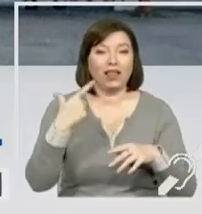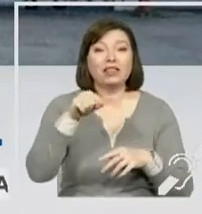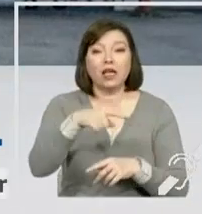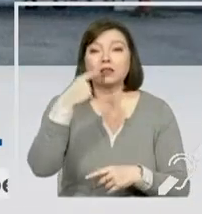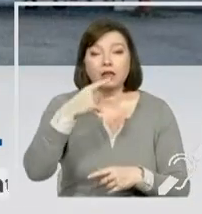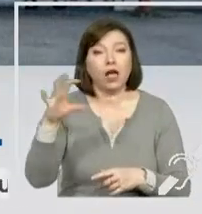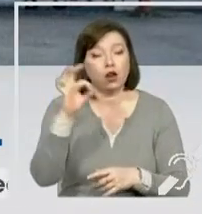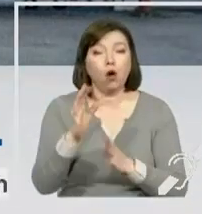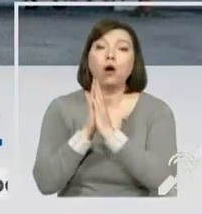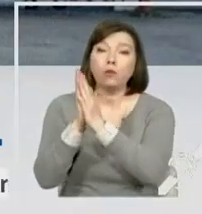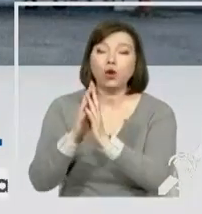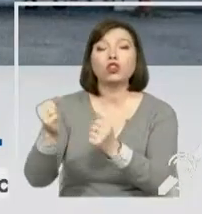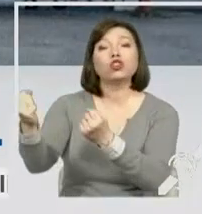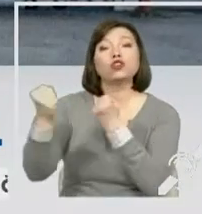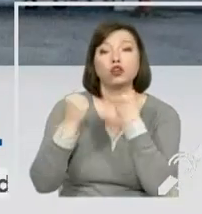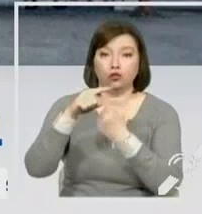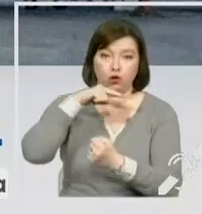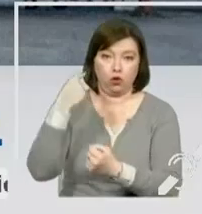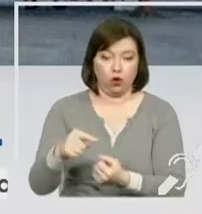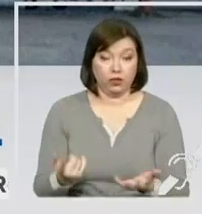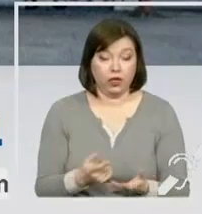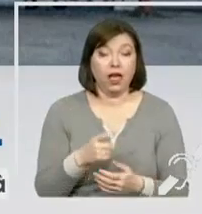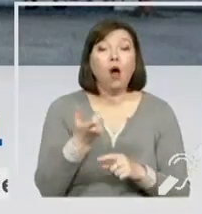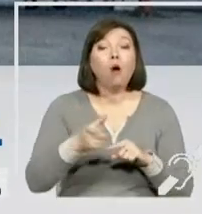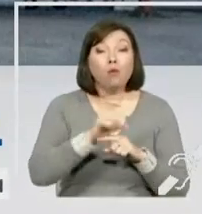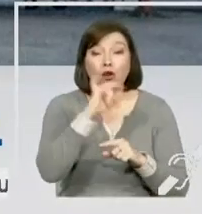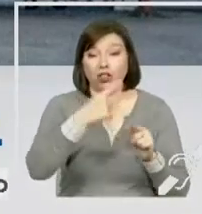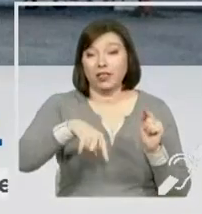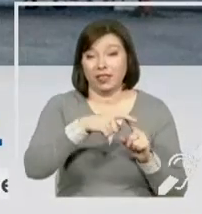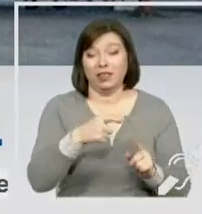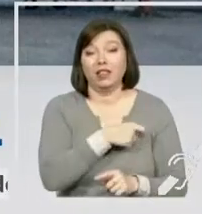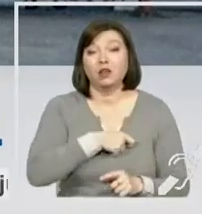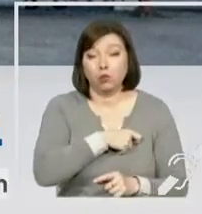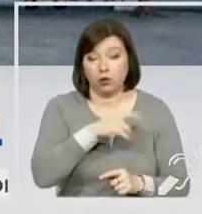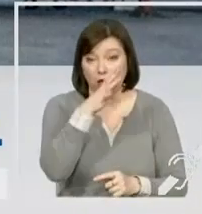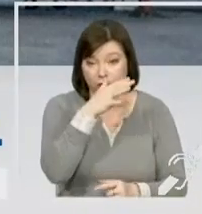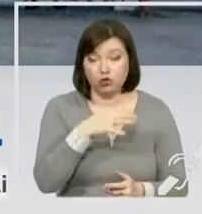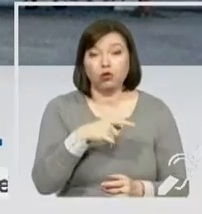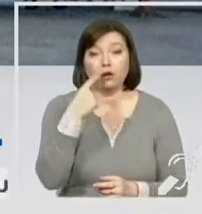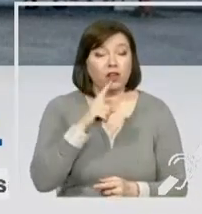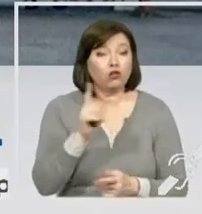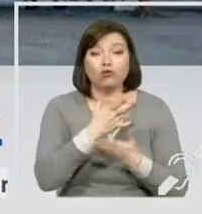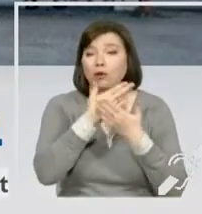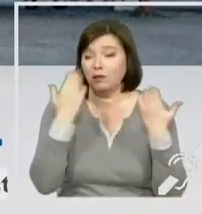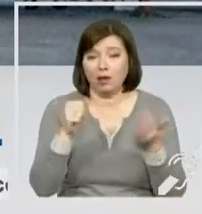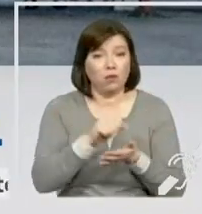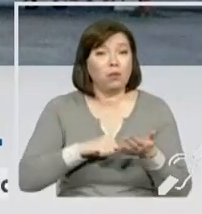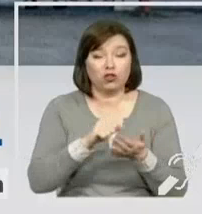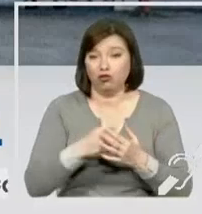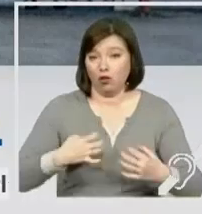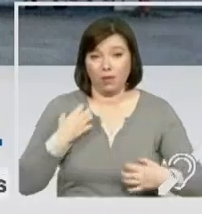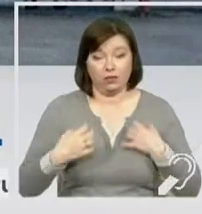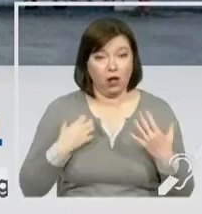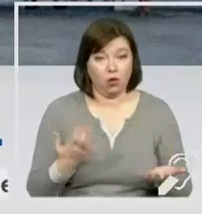exprimat intenția de a se cere protecția Rusiei. Cei mai mulți dintre deputații de la Chișinău spun însă că nu există motive de